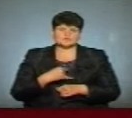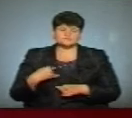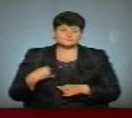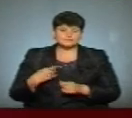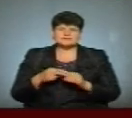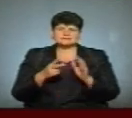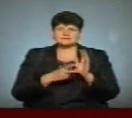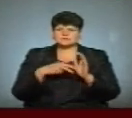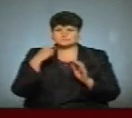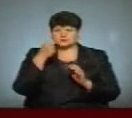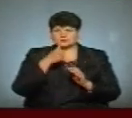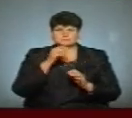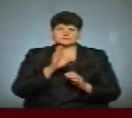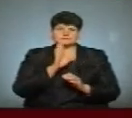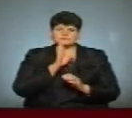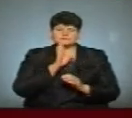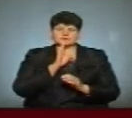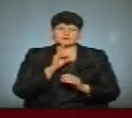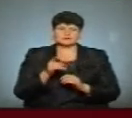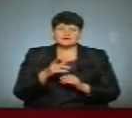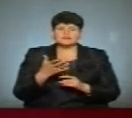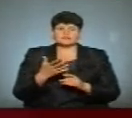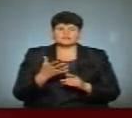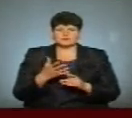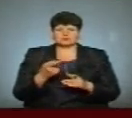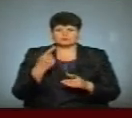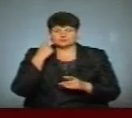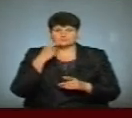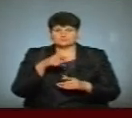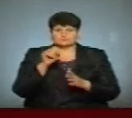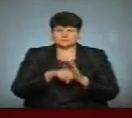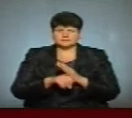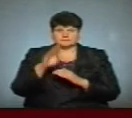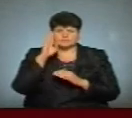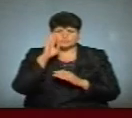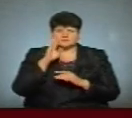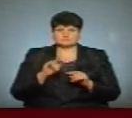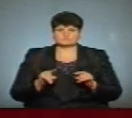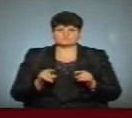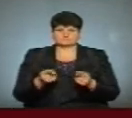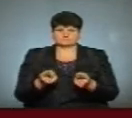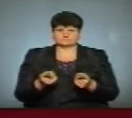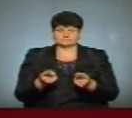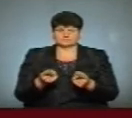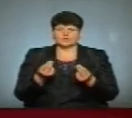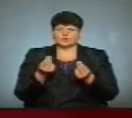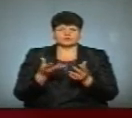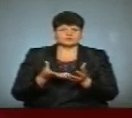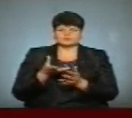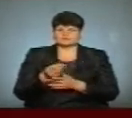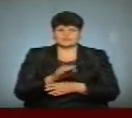17-річна тернополянка, яку підозрюють у вбивстві студента-іноземця, під вартою у слідчому ізоляторі. Заставу за неї не